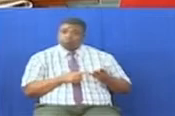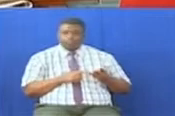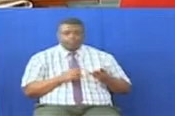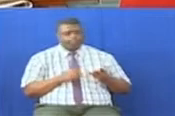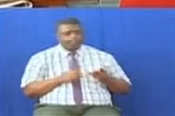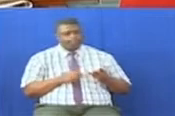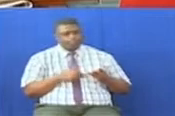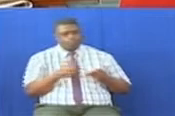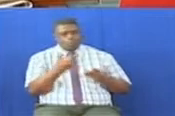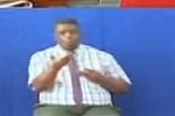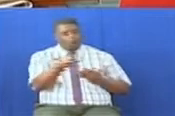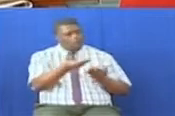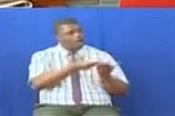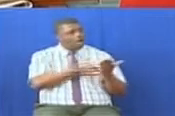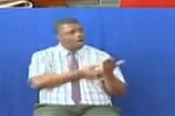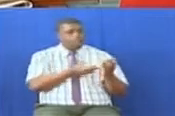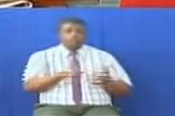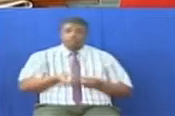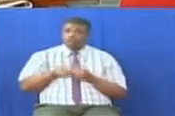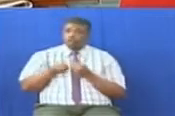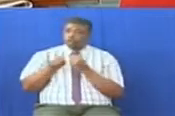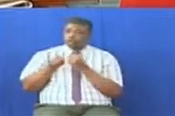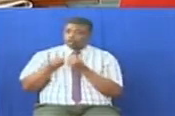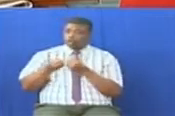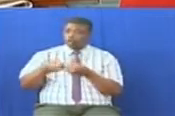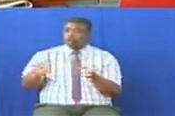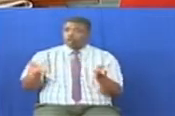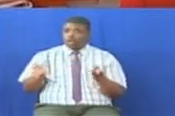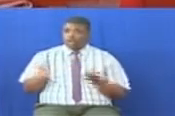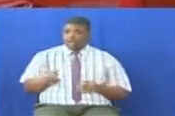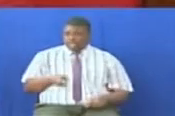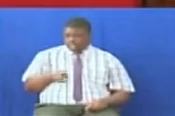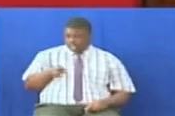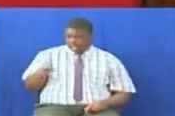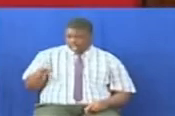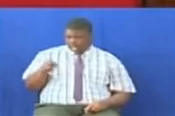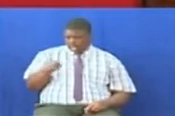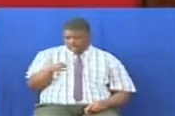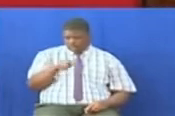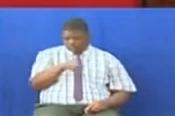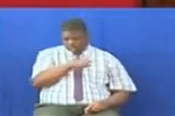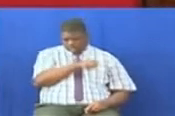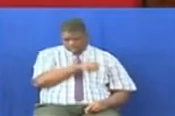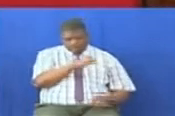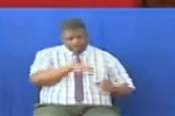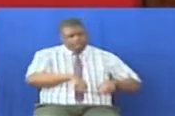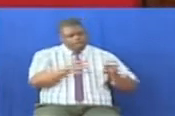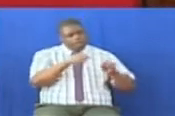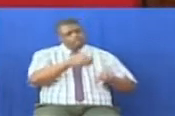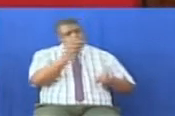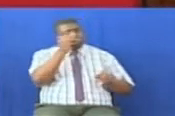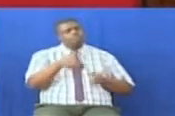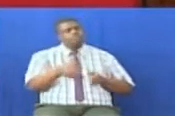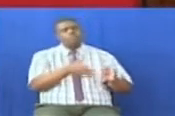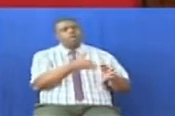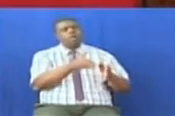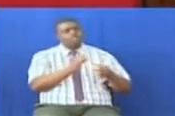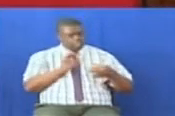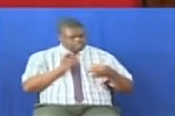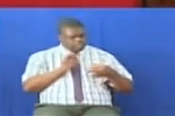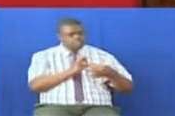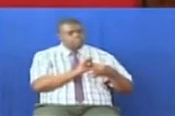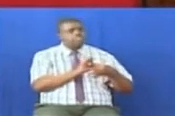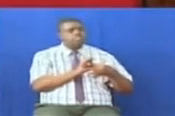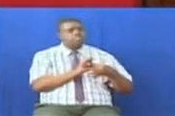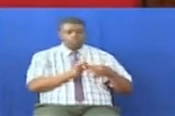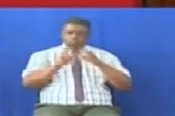utolewe waraka utakaowataka watendaji wa mamlaka za serikali za mitaa kwa maana ya wakurugenzi na wakuu wa idara kushiriki zoezi la